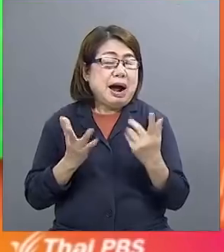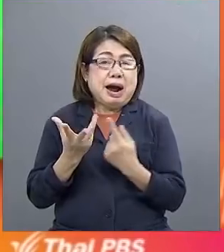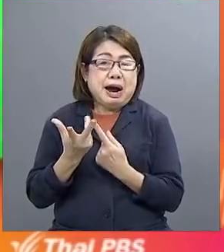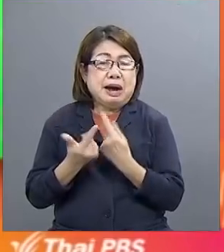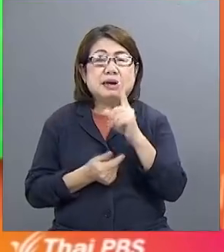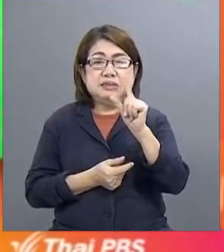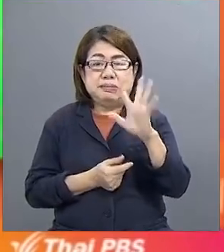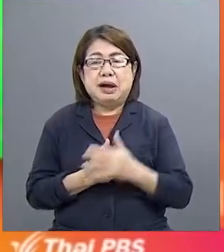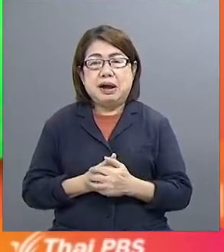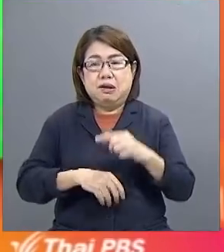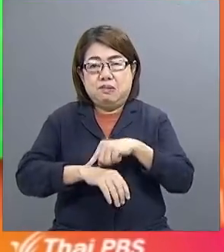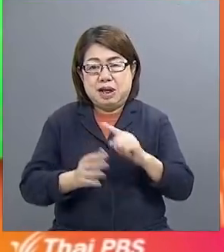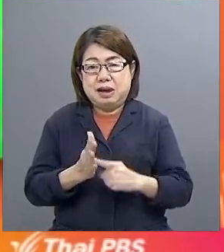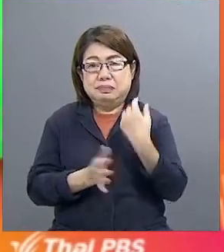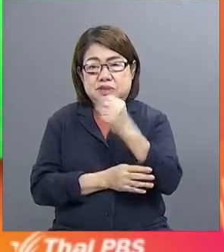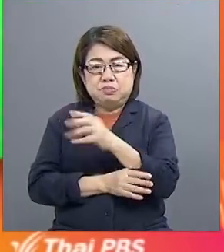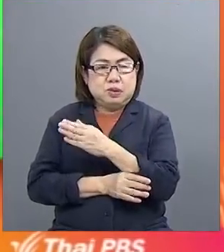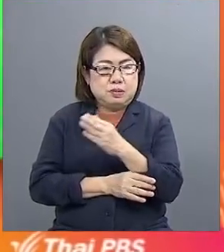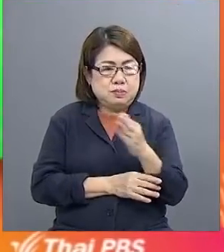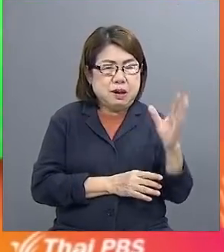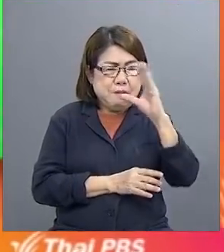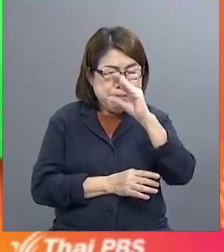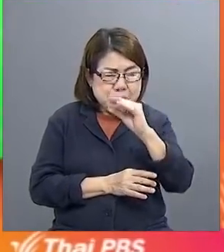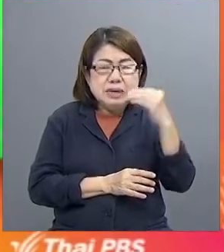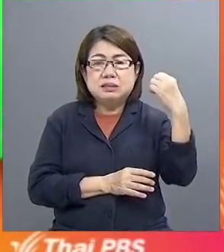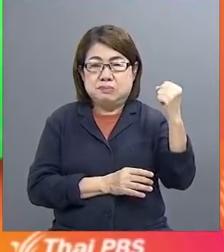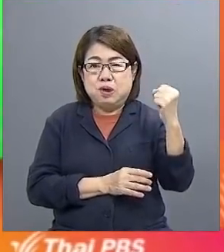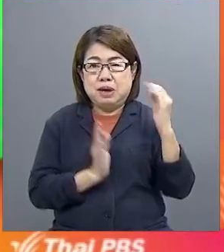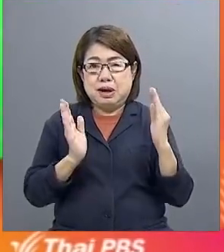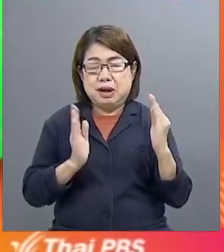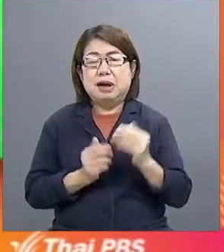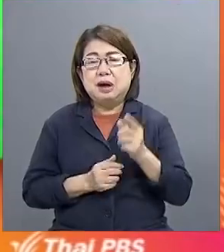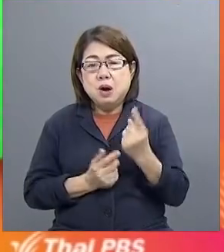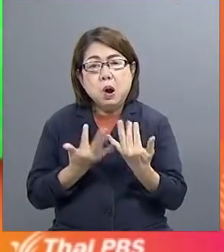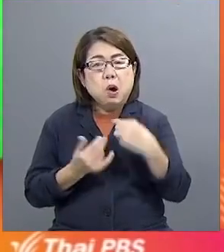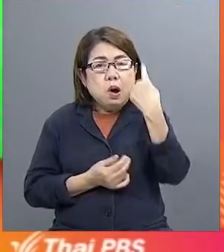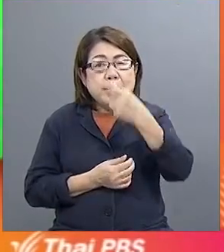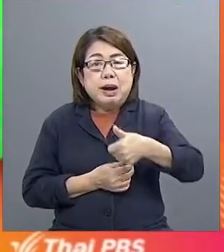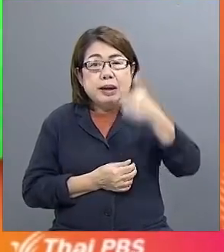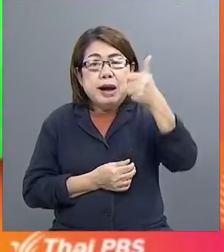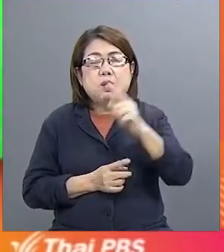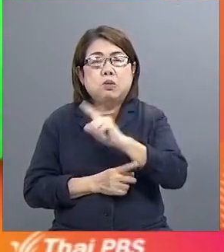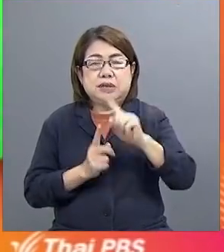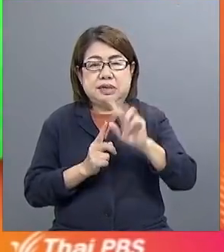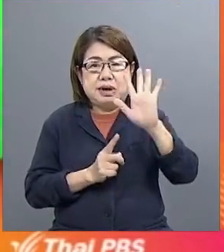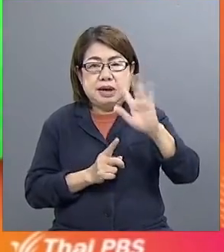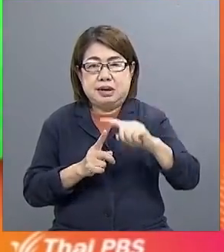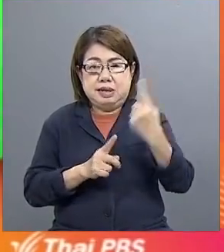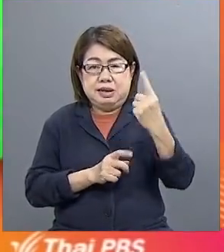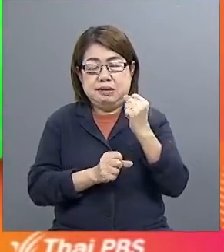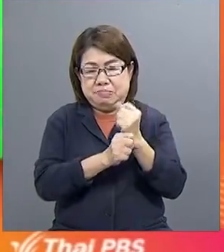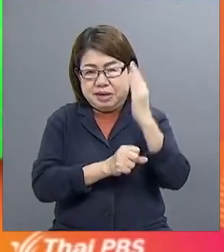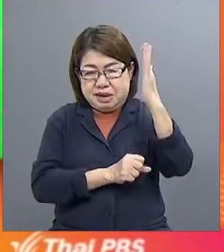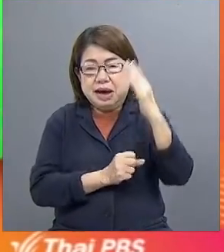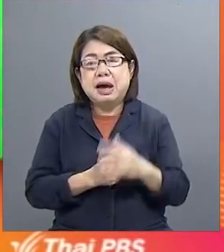10:00น 10:00นถึง 22:00นเลยนะครับและจะประกาศรายชื่อผู้โชคดีวันที่ 5รับพระราคมปีหน้านะจ๊ะทาง LINEแอด